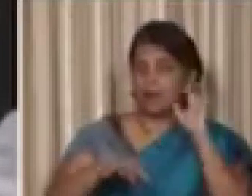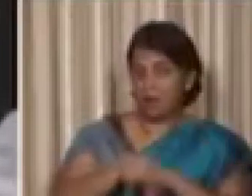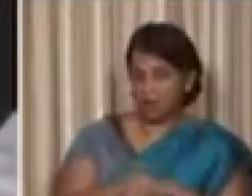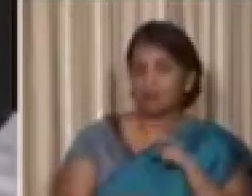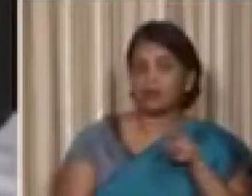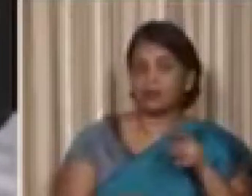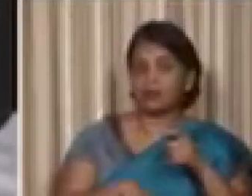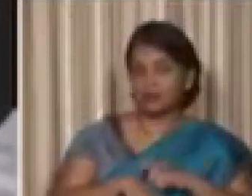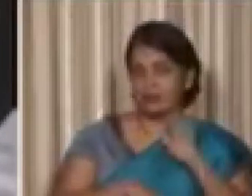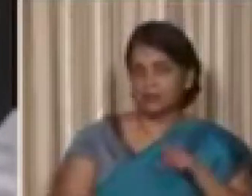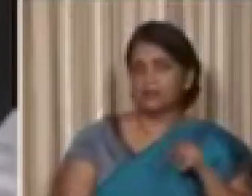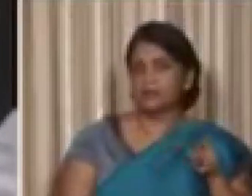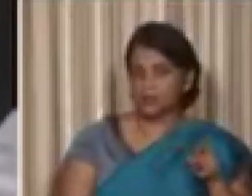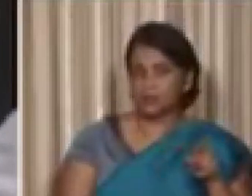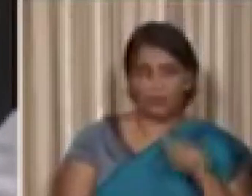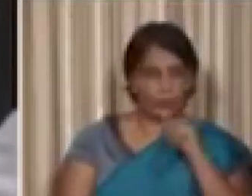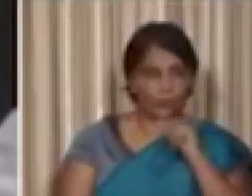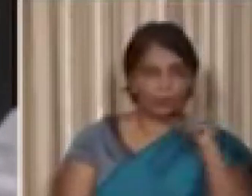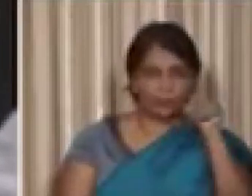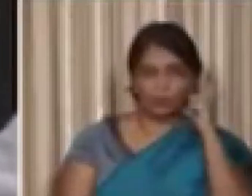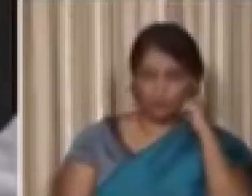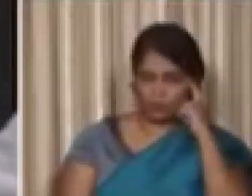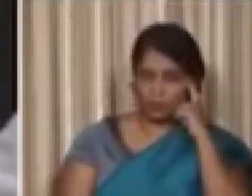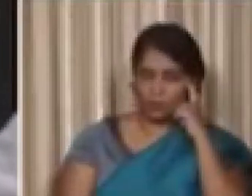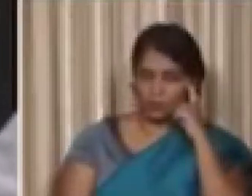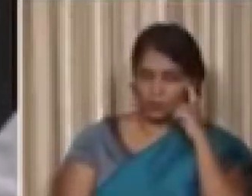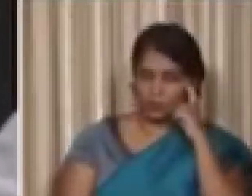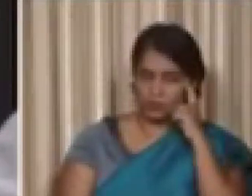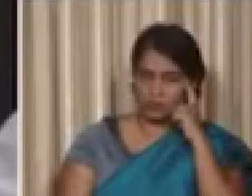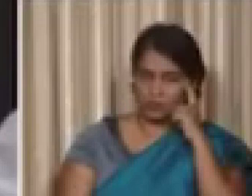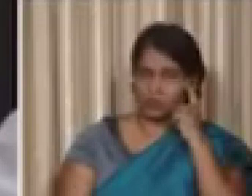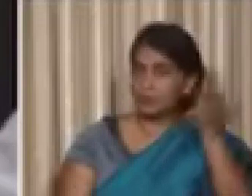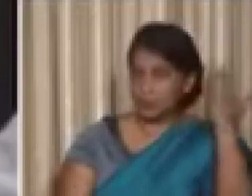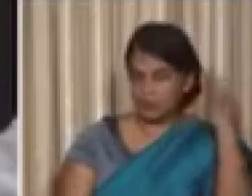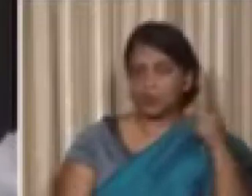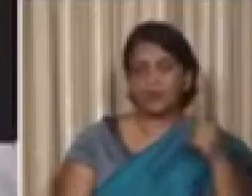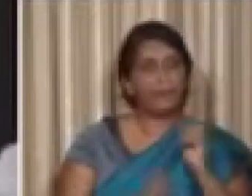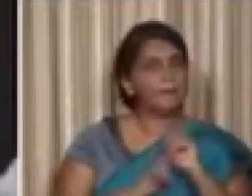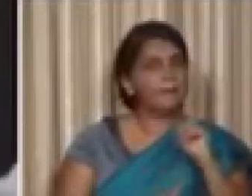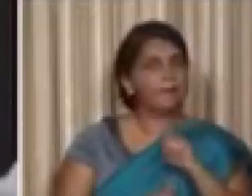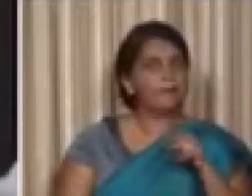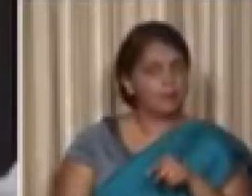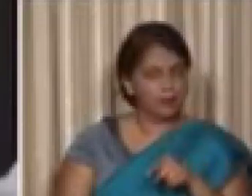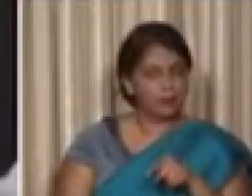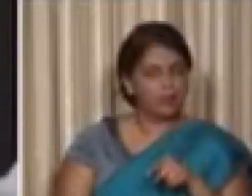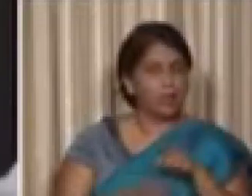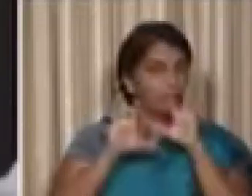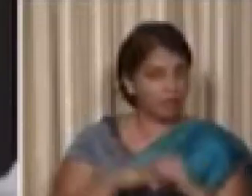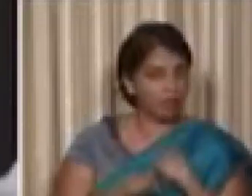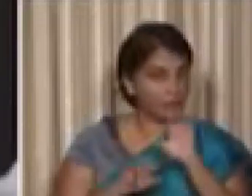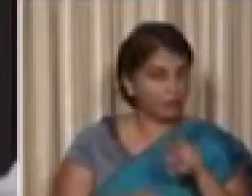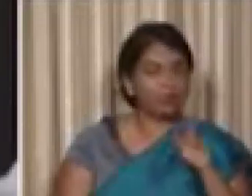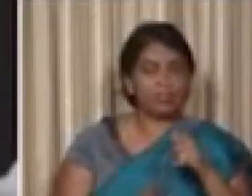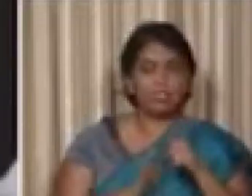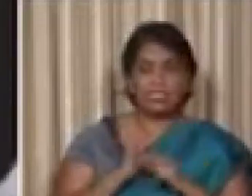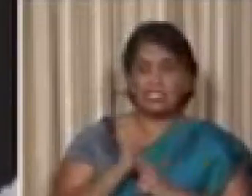ඒ වෙලාවේ ඇවිල්ලා පැහැදිලිව ඔබතුමා දන්නවා එදා මේ පාර්ලිමේන්තුව අල්ලගත්තා නම් ජනතා